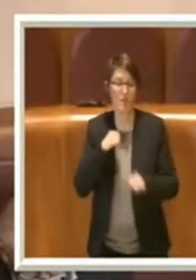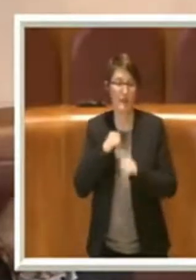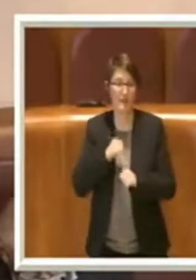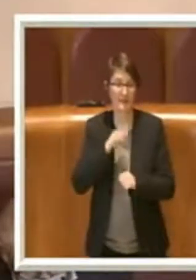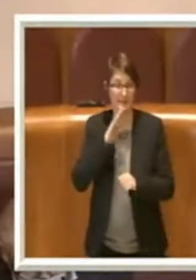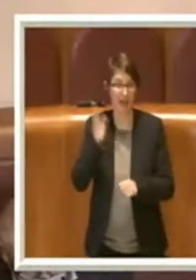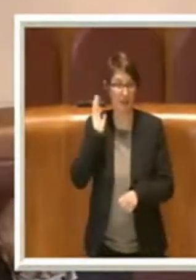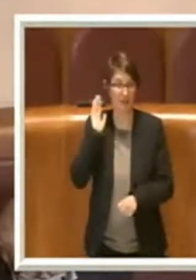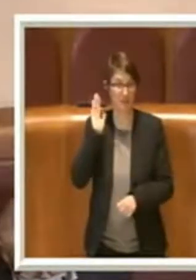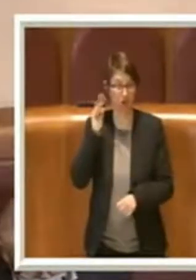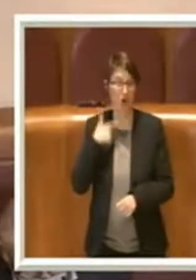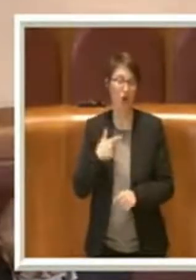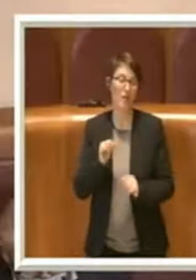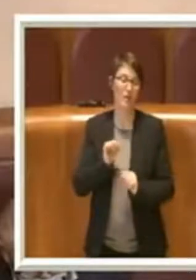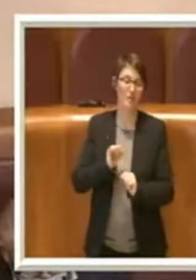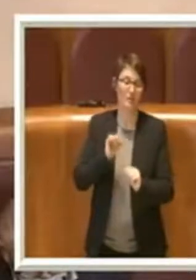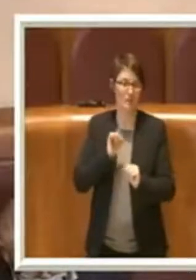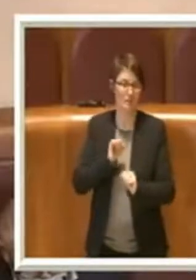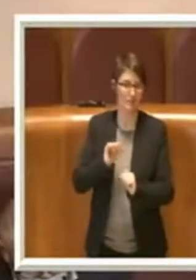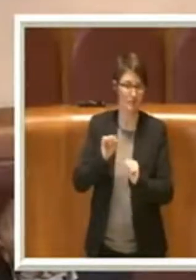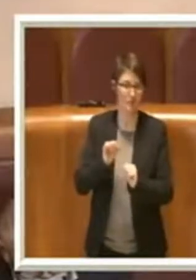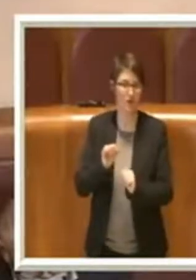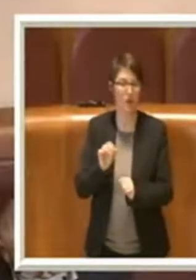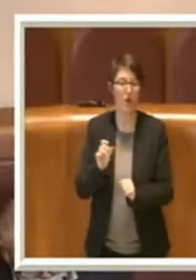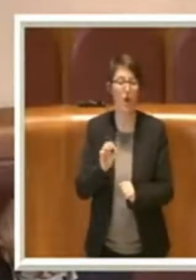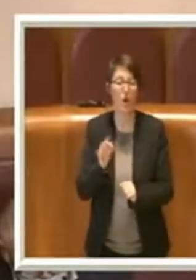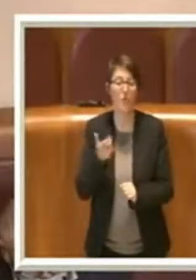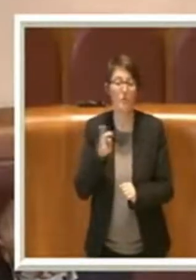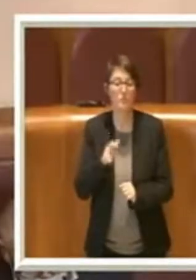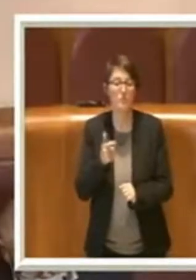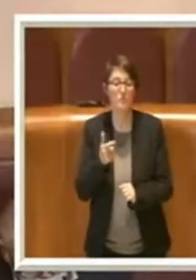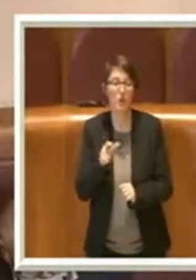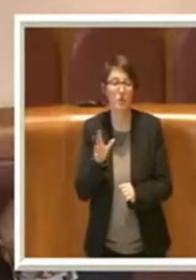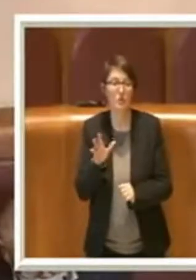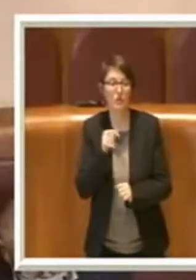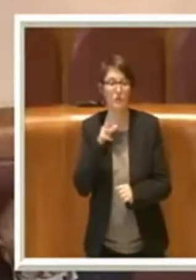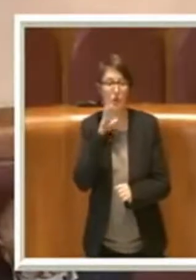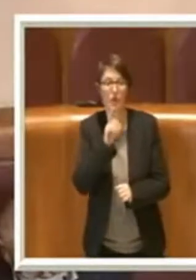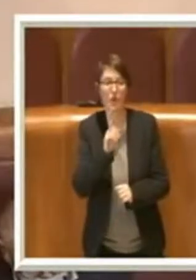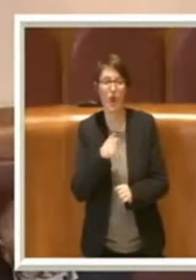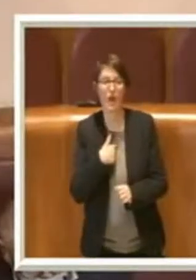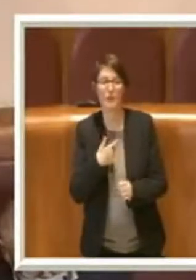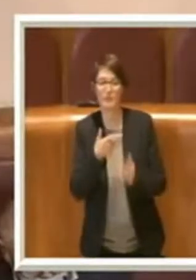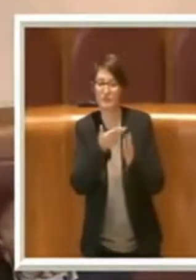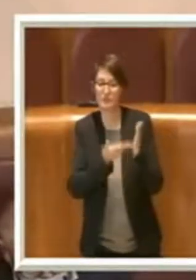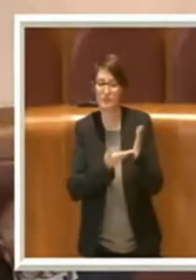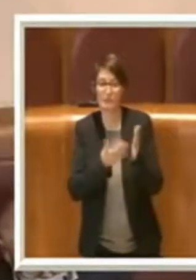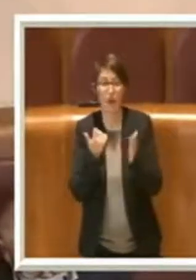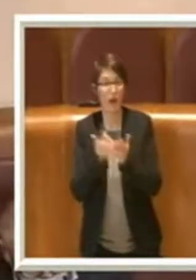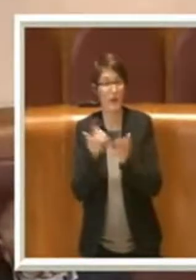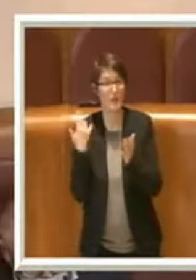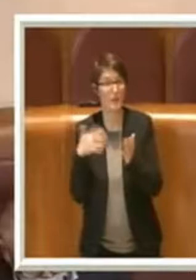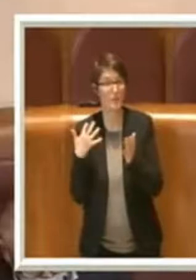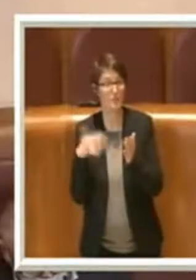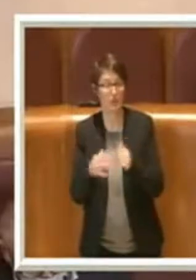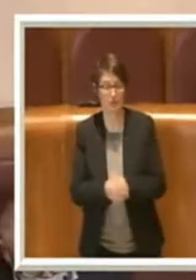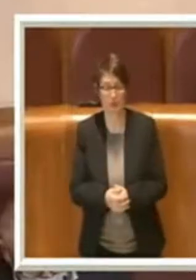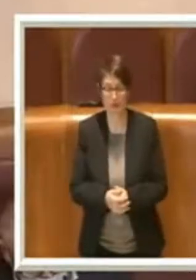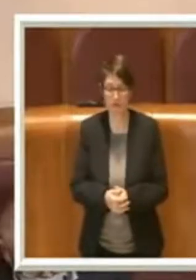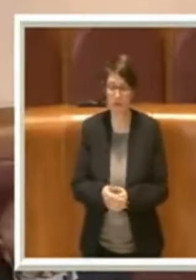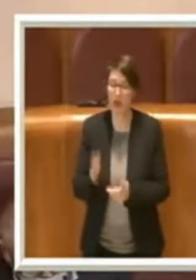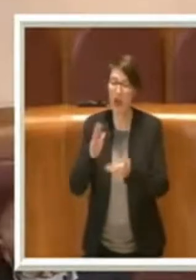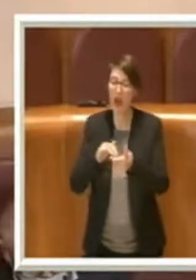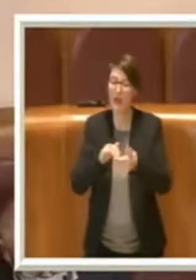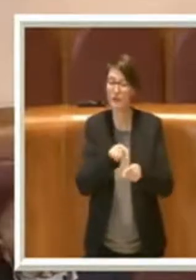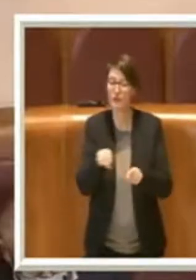o anche per poca importanza che appunto gli è stato affidato. E queste associazioni non hanno